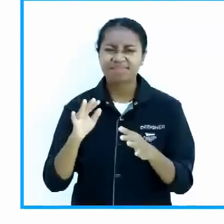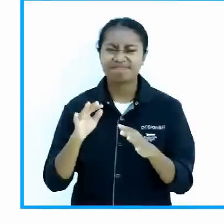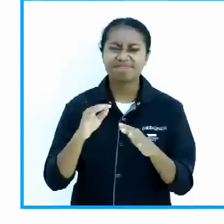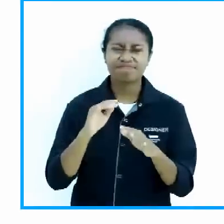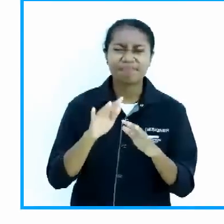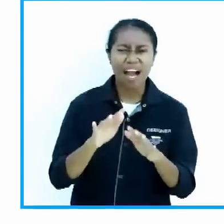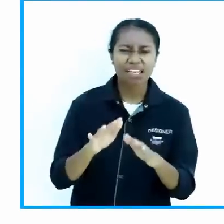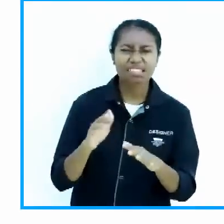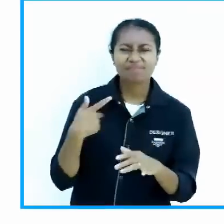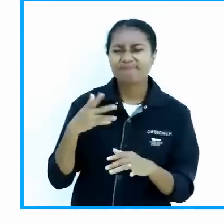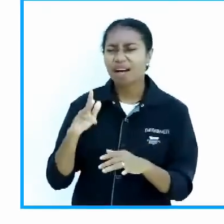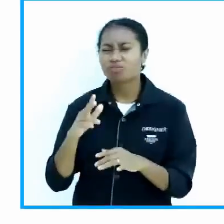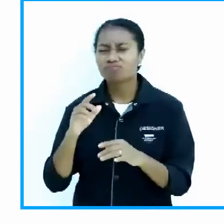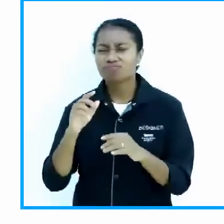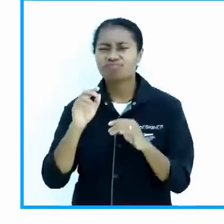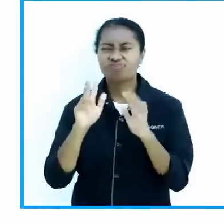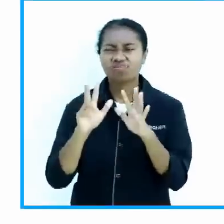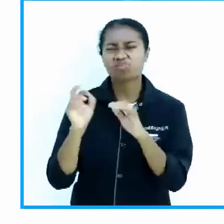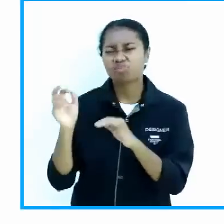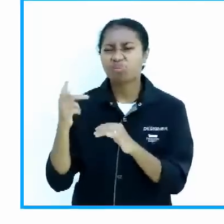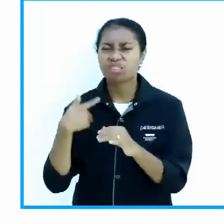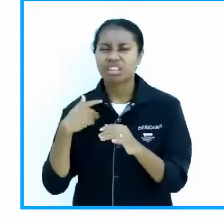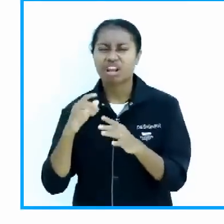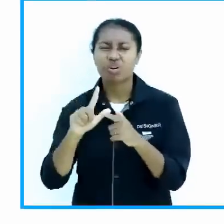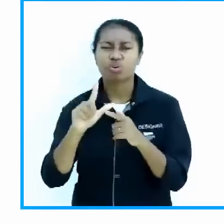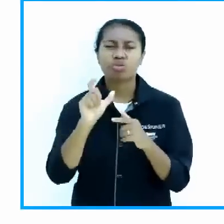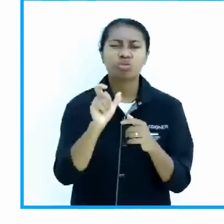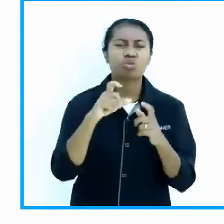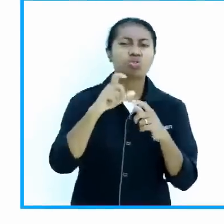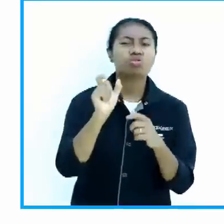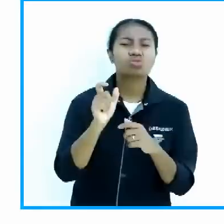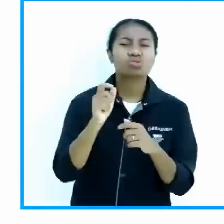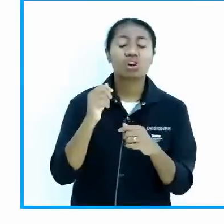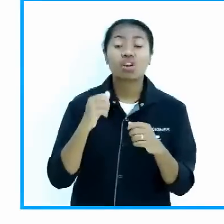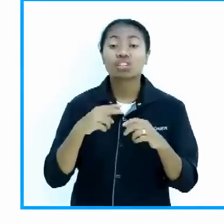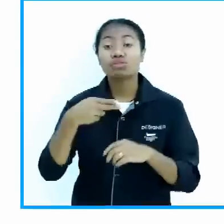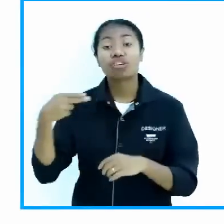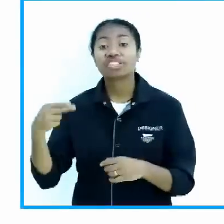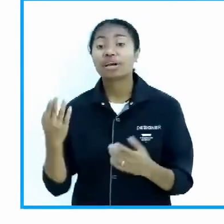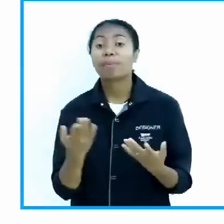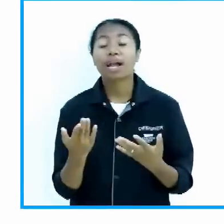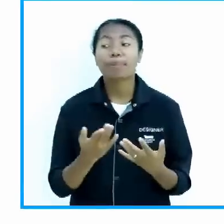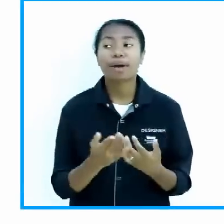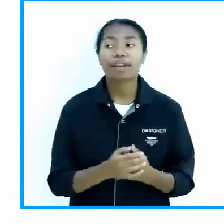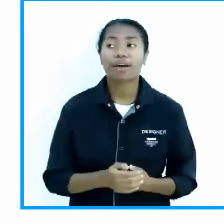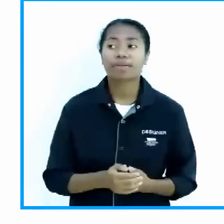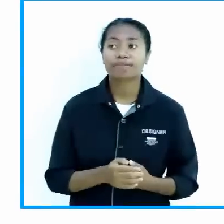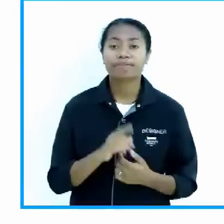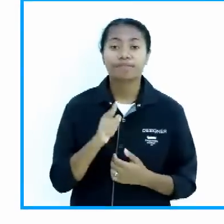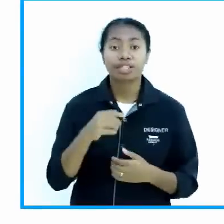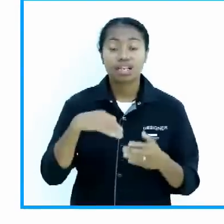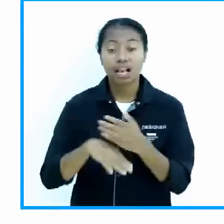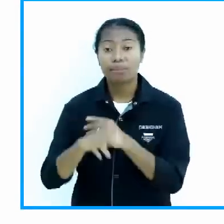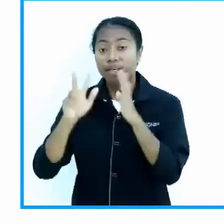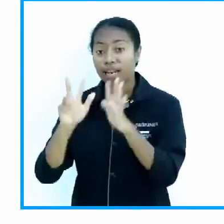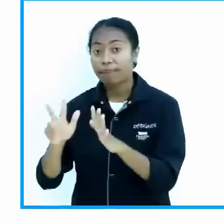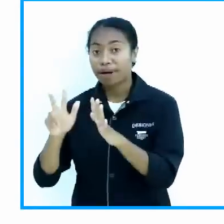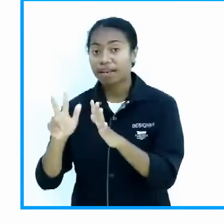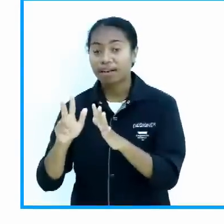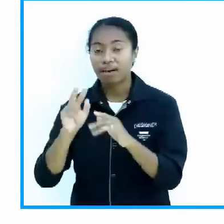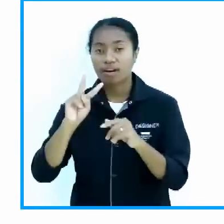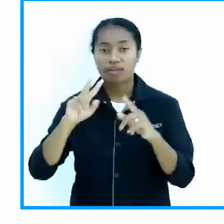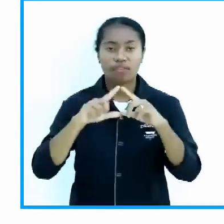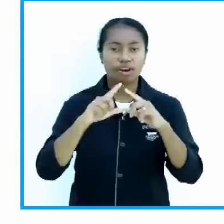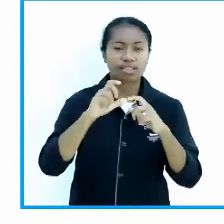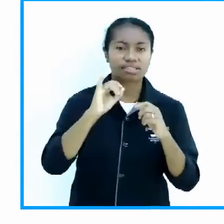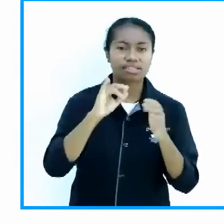bisa lulus. Nah vaksin di Indonesia bagaimana? Di slide berikut, dari 8 vaksin itu, nah ini vaksin-vaksin yang saat ini paling bagus